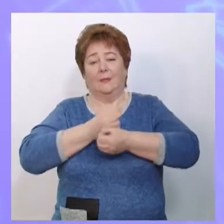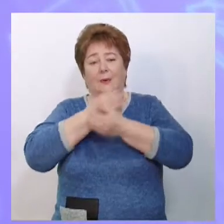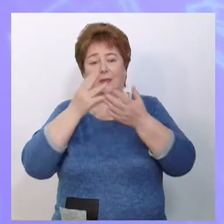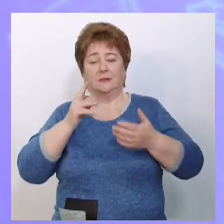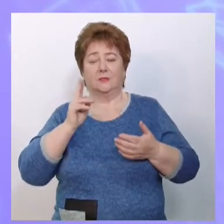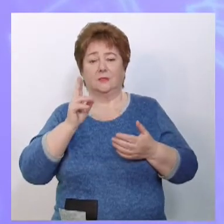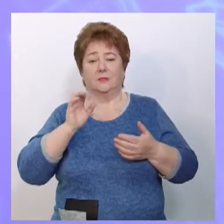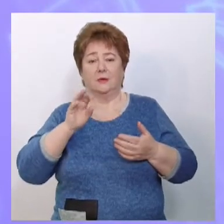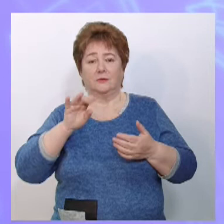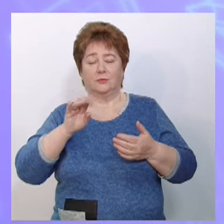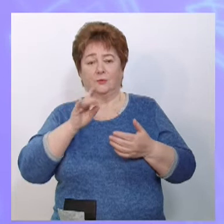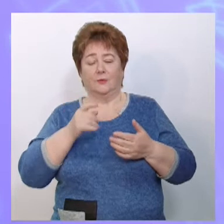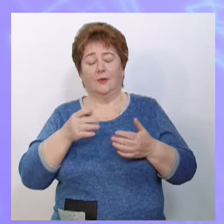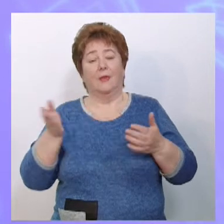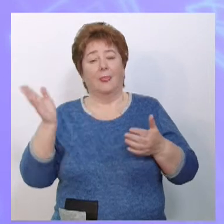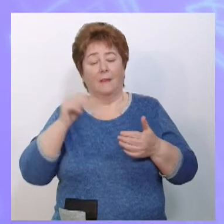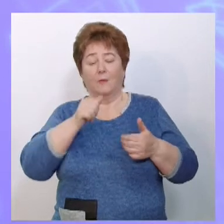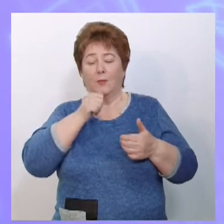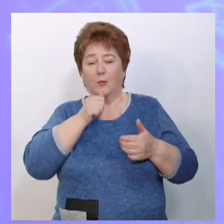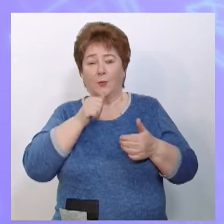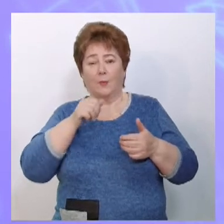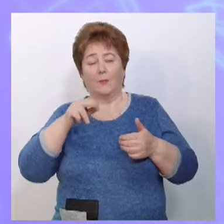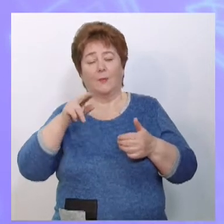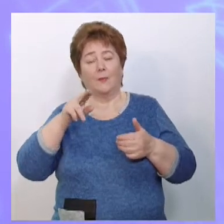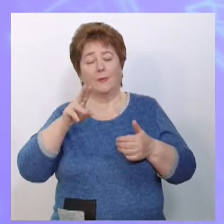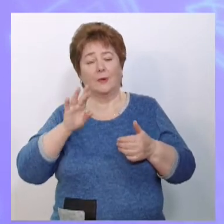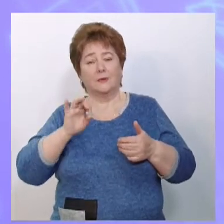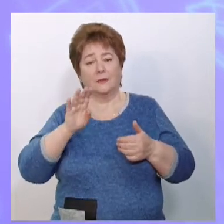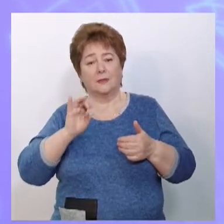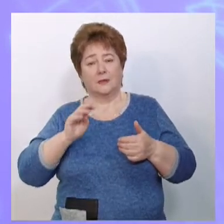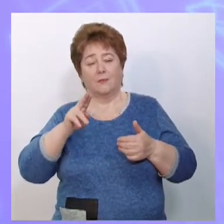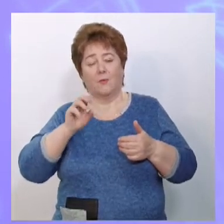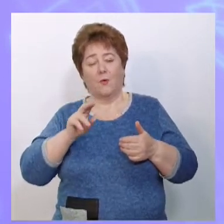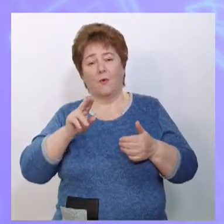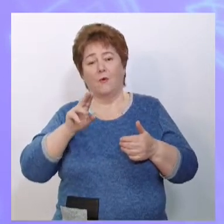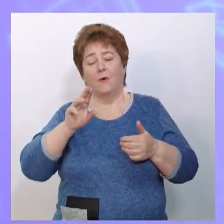Давайте просклоняем эти прилагательные по падежам.